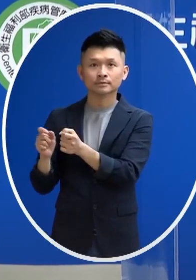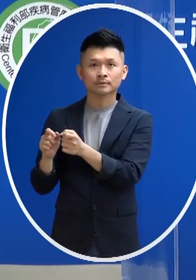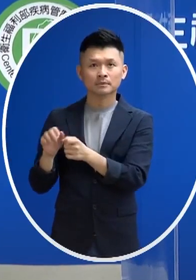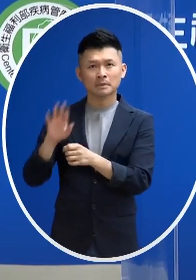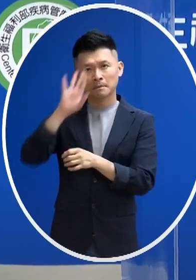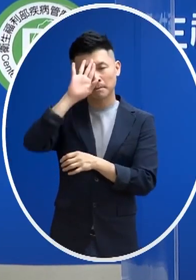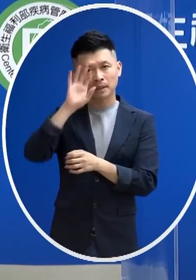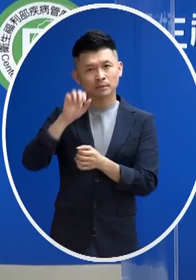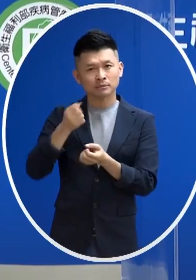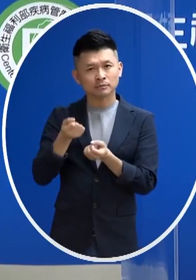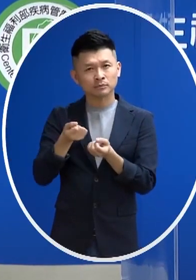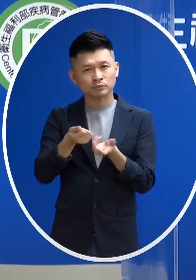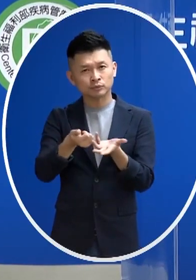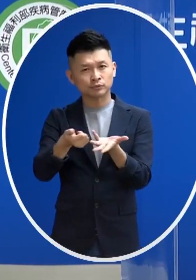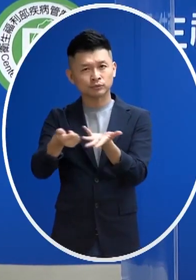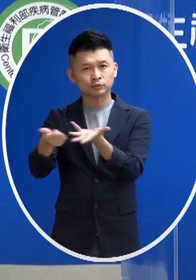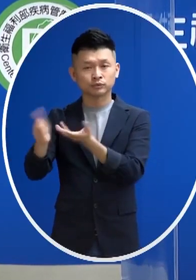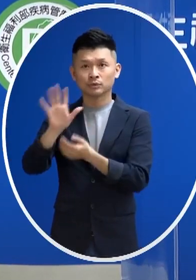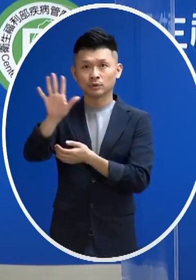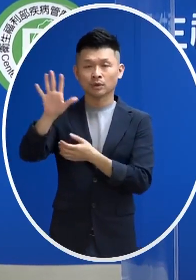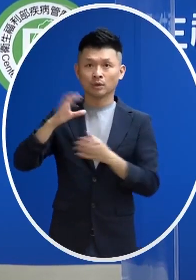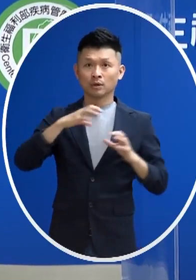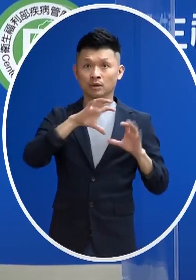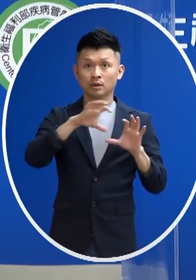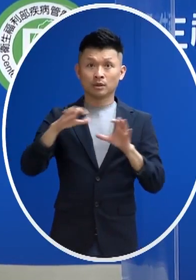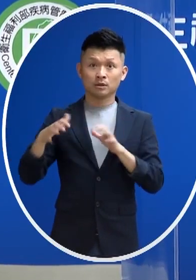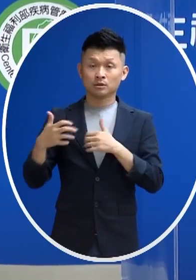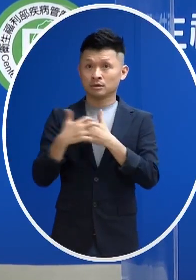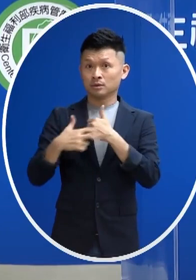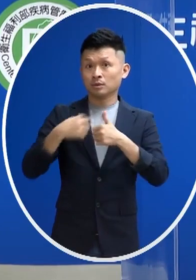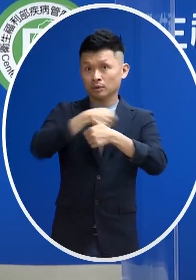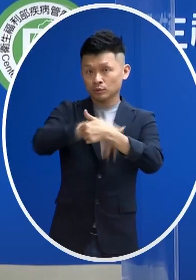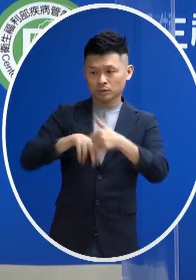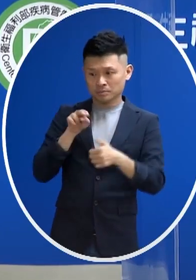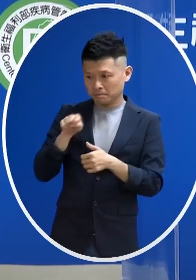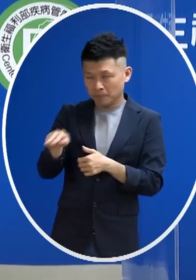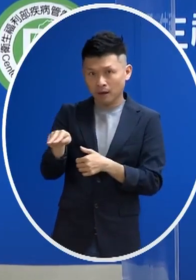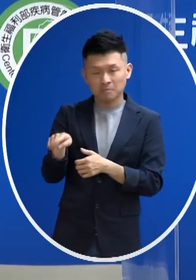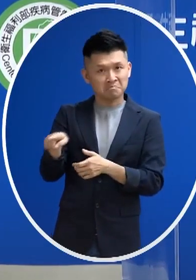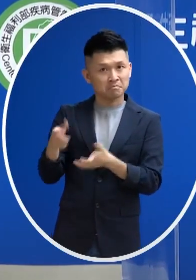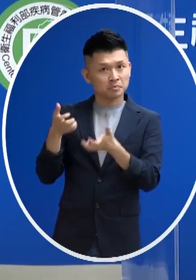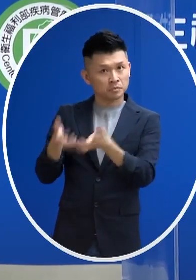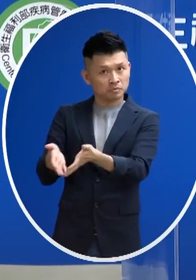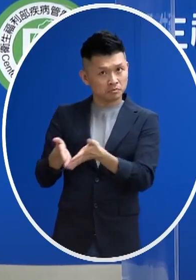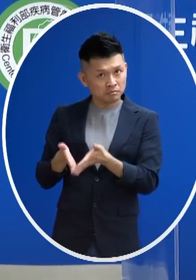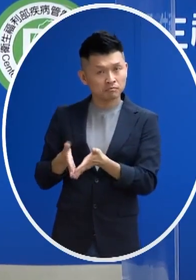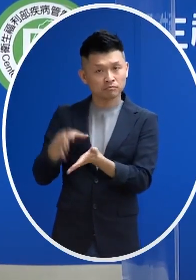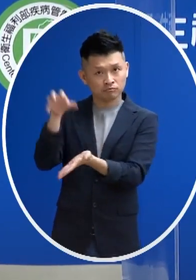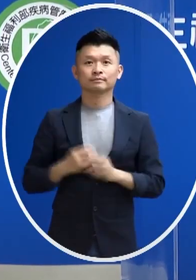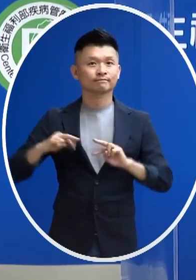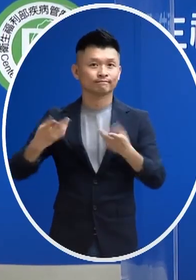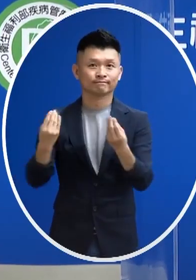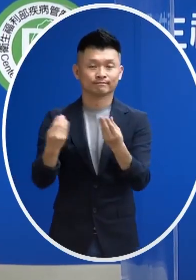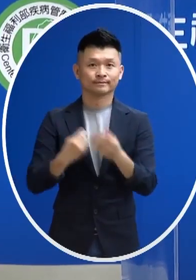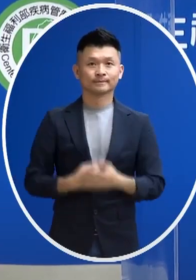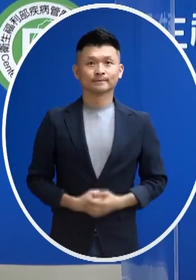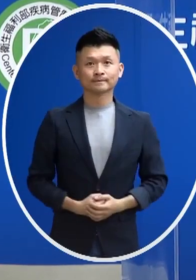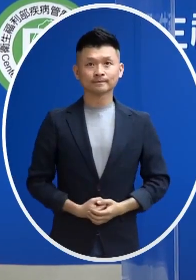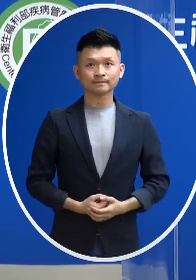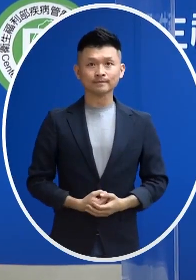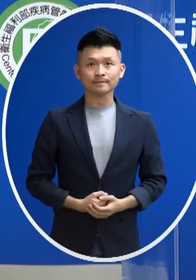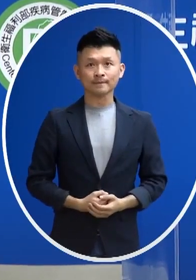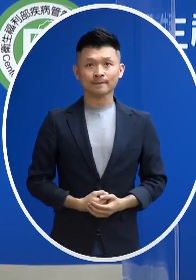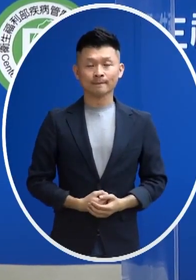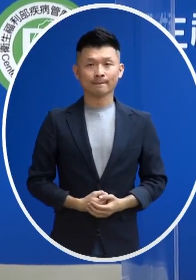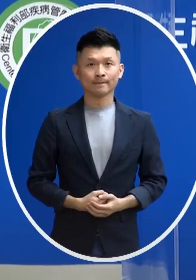些疫情，那世卫组织也把它列为重大的一个事件，所以这个我们需要再观察。好，那至于就是